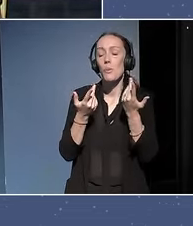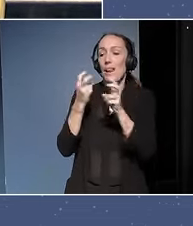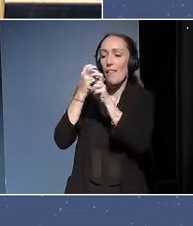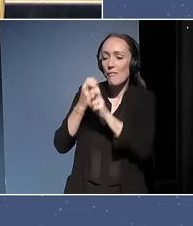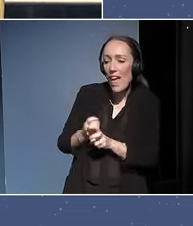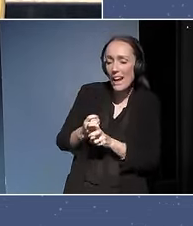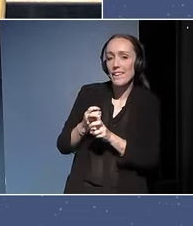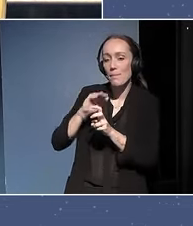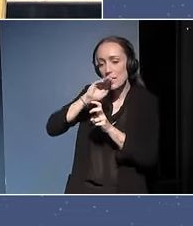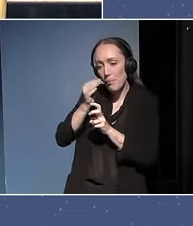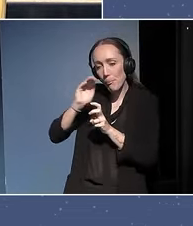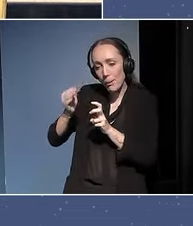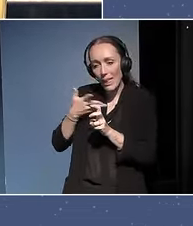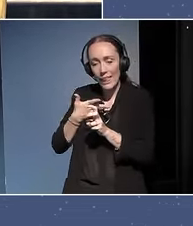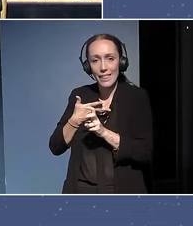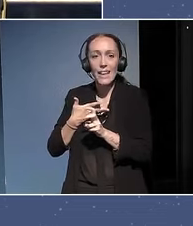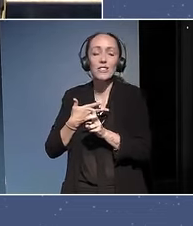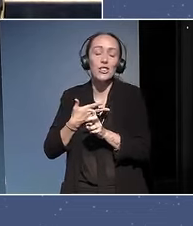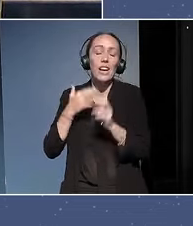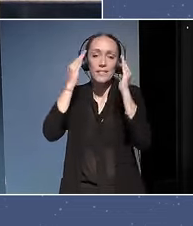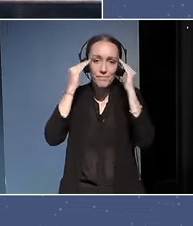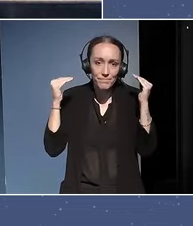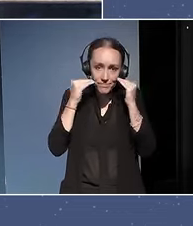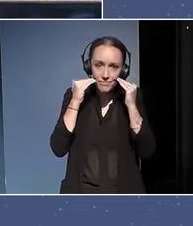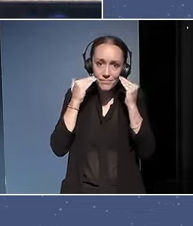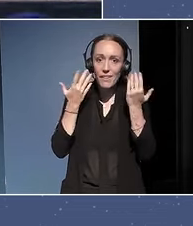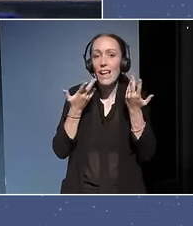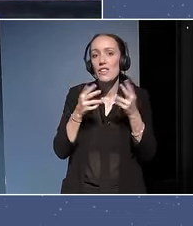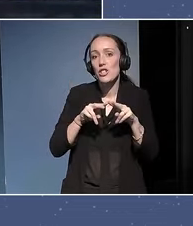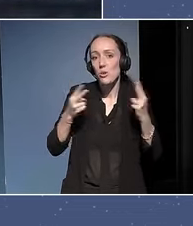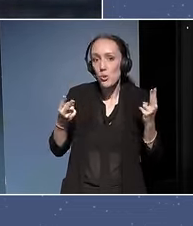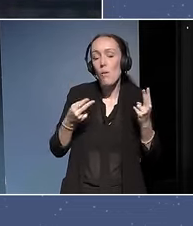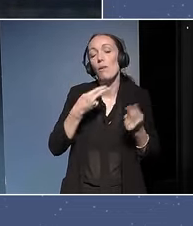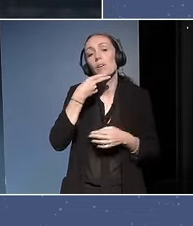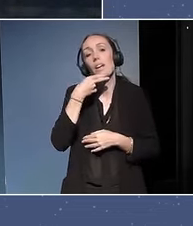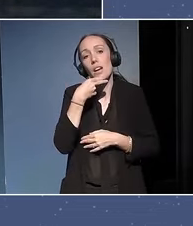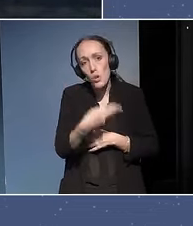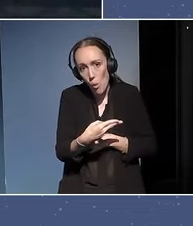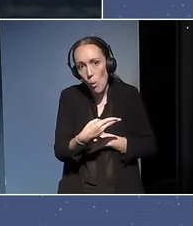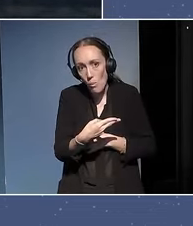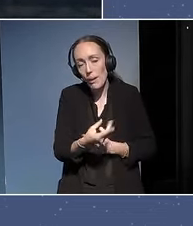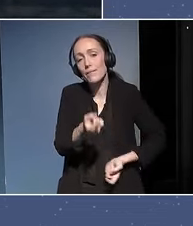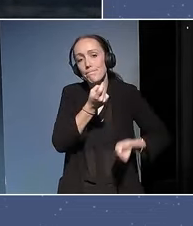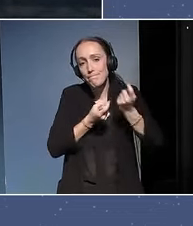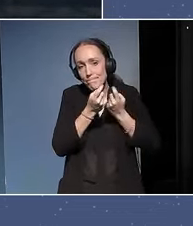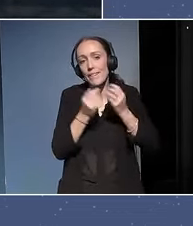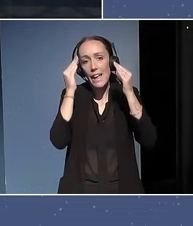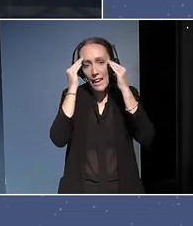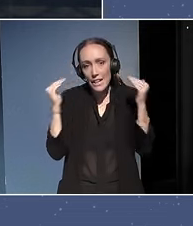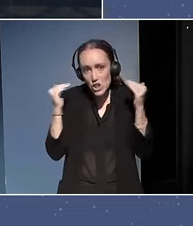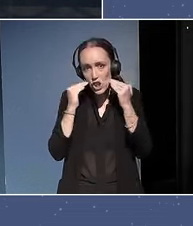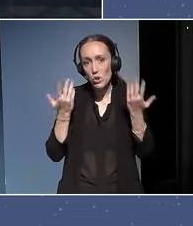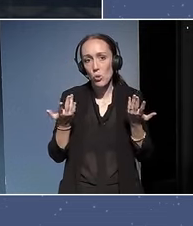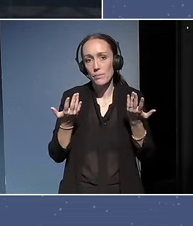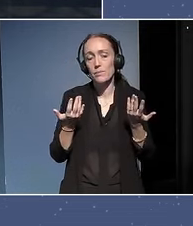l'hanno trovato in Egitto e l'hanno chiamato Eh il rettile con le spine proveniente dall'Egitto quindi